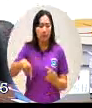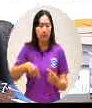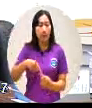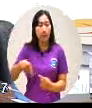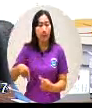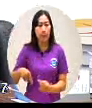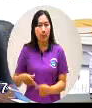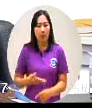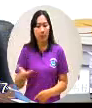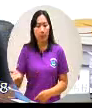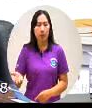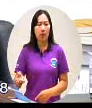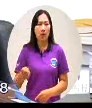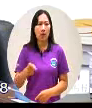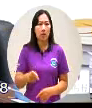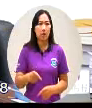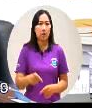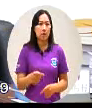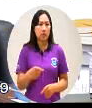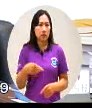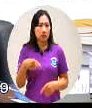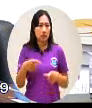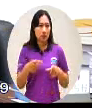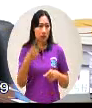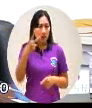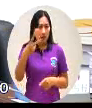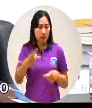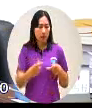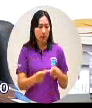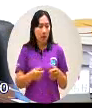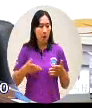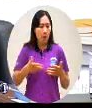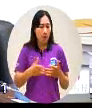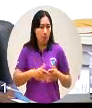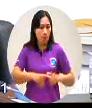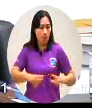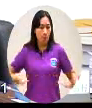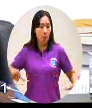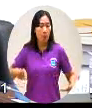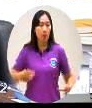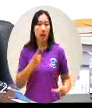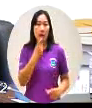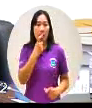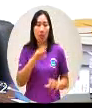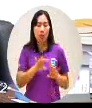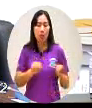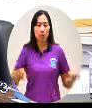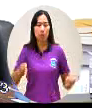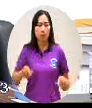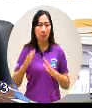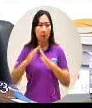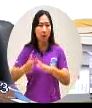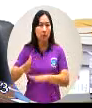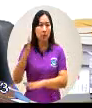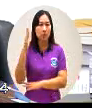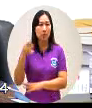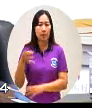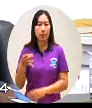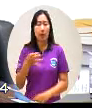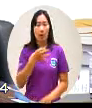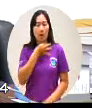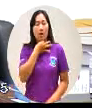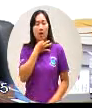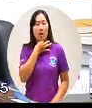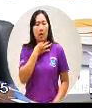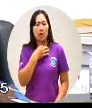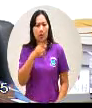迄座2公顷的公园绿地，长久就是市政府这个经费有限嘛，我希望工业区你来甲阮认购